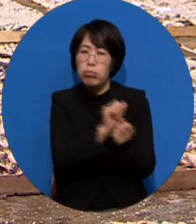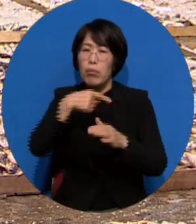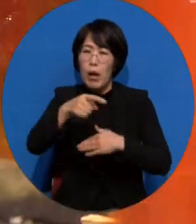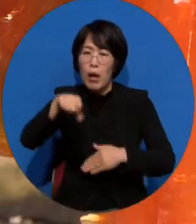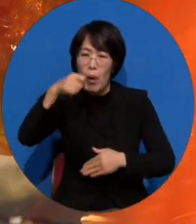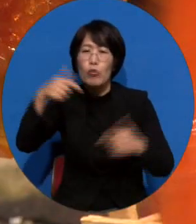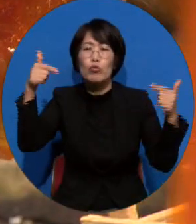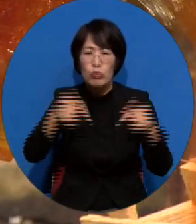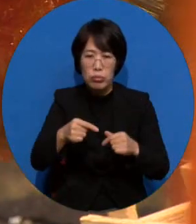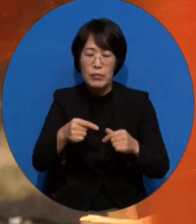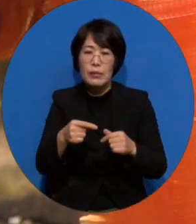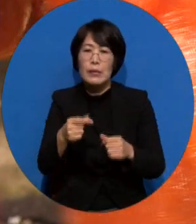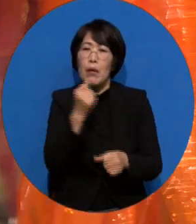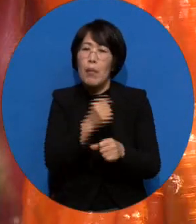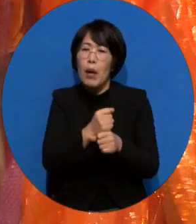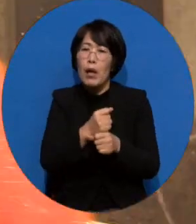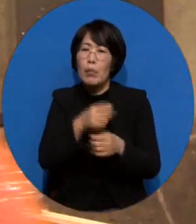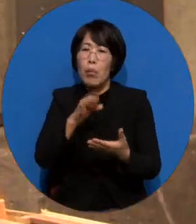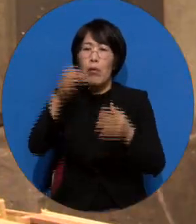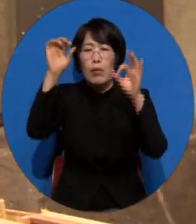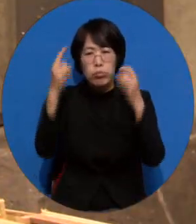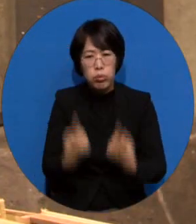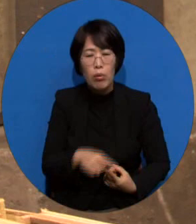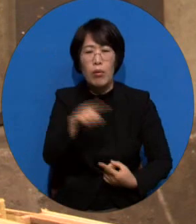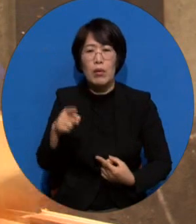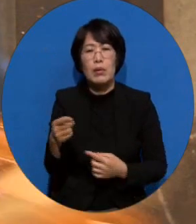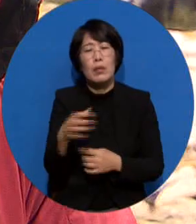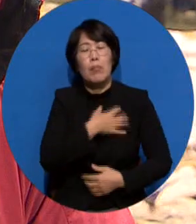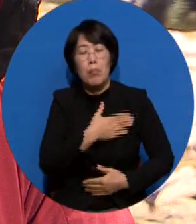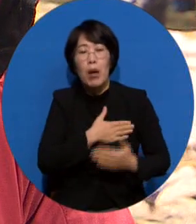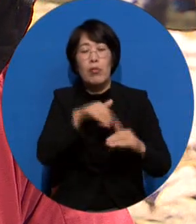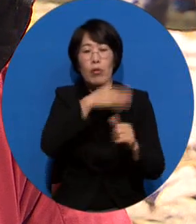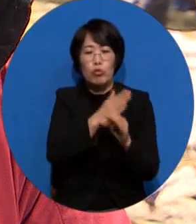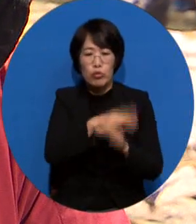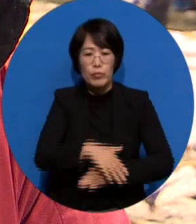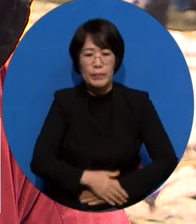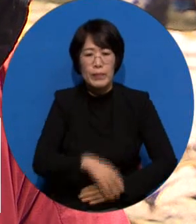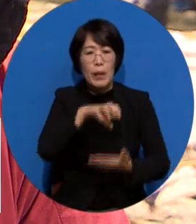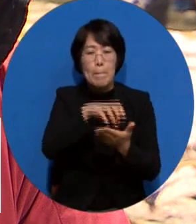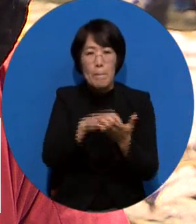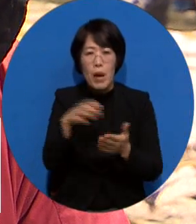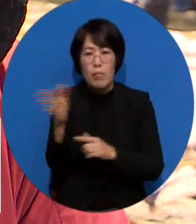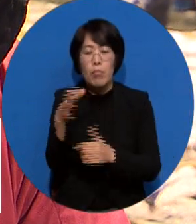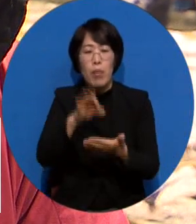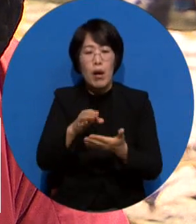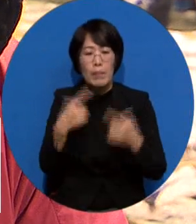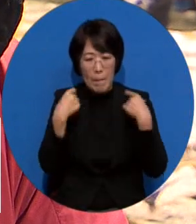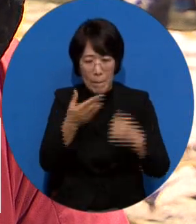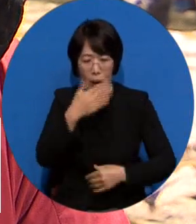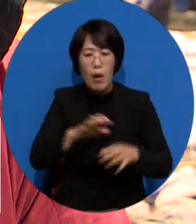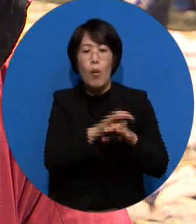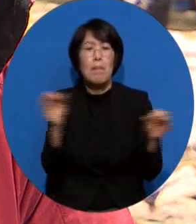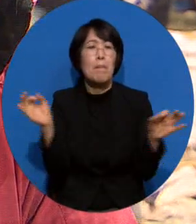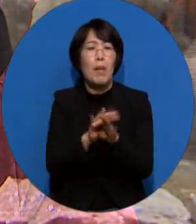산업이 축소되고 생선 가격도 떨어져 여전히 불안한 수산업계. 적정 업가가 유지될 수 있게끔 코로나가 하루빨리